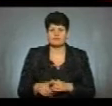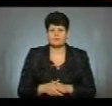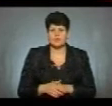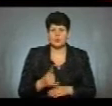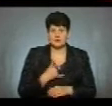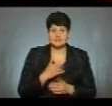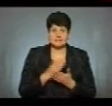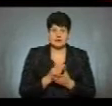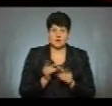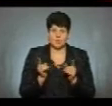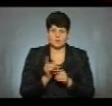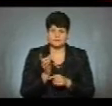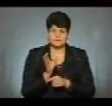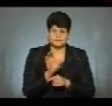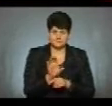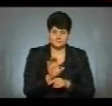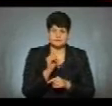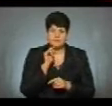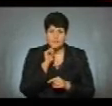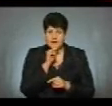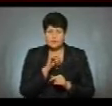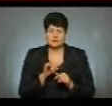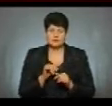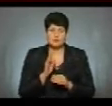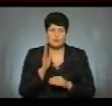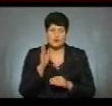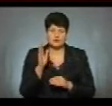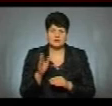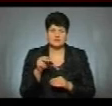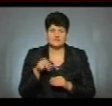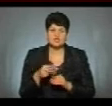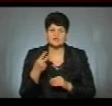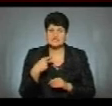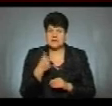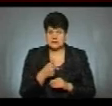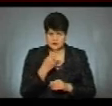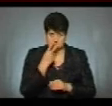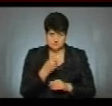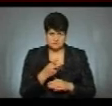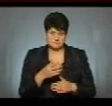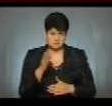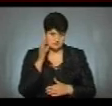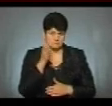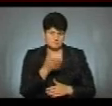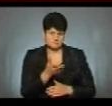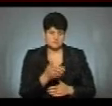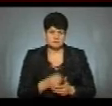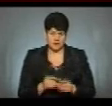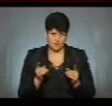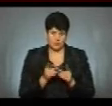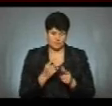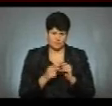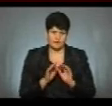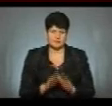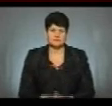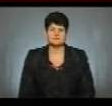нас ще є короткий коментар стосовно економічного прогнозу на 2020 рік. Я пропоную послухати і ще коротко повернемося